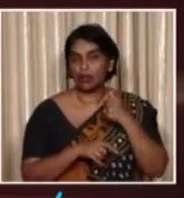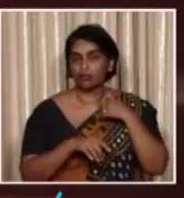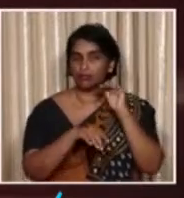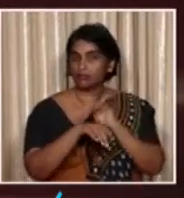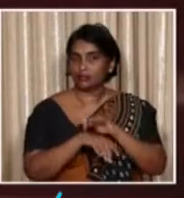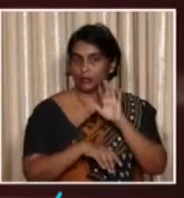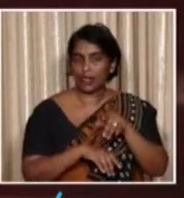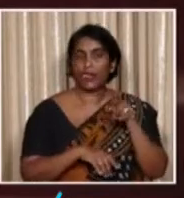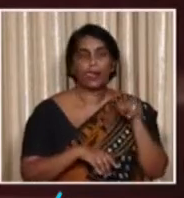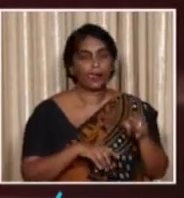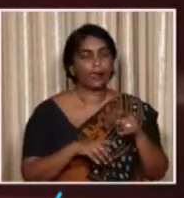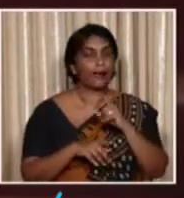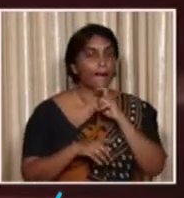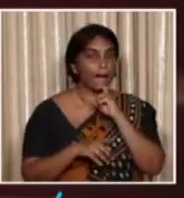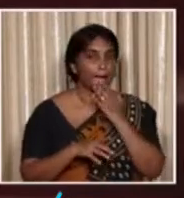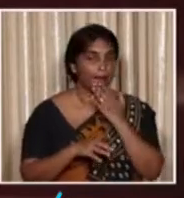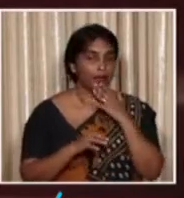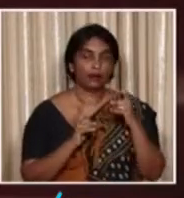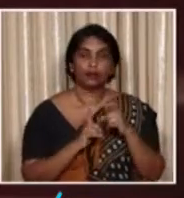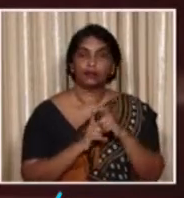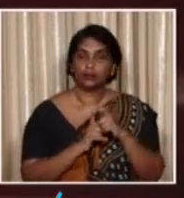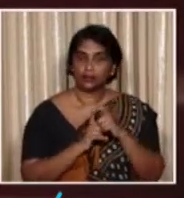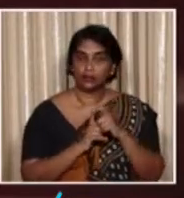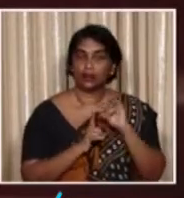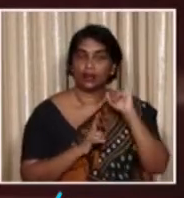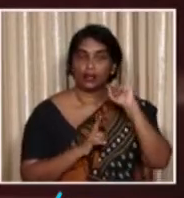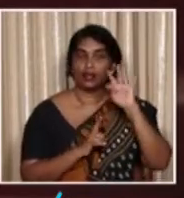අතර ඔහුට ඇමරිකන් ඩොලර්